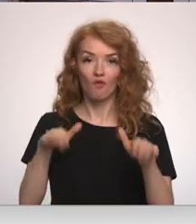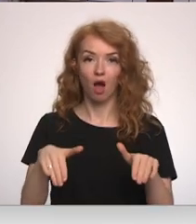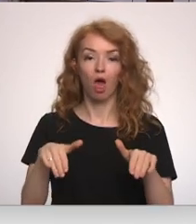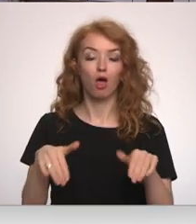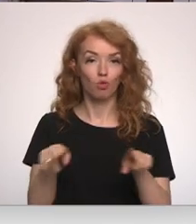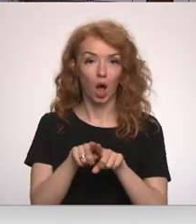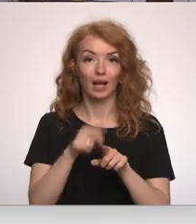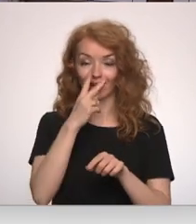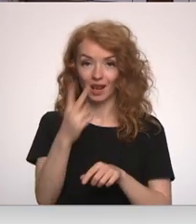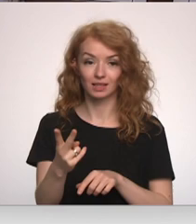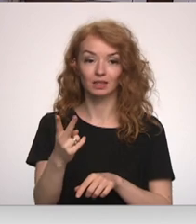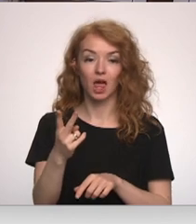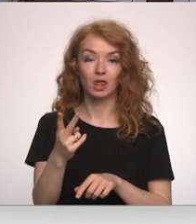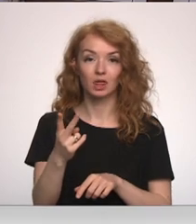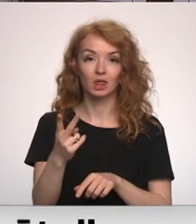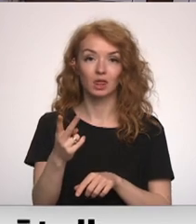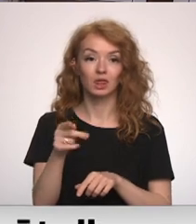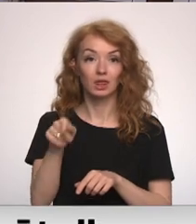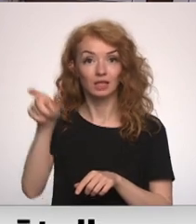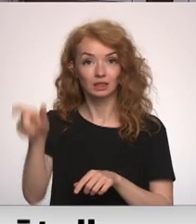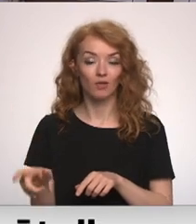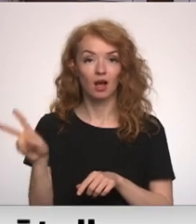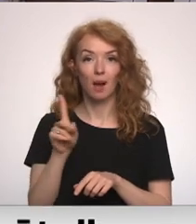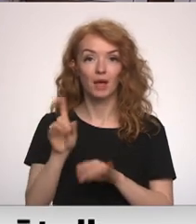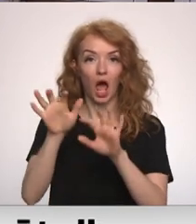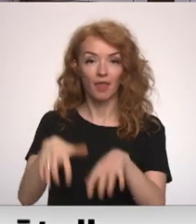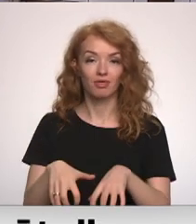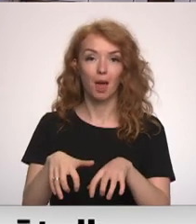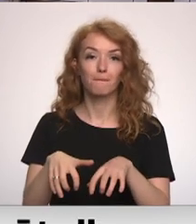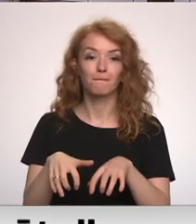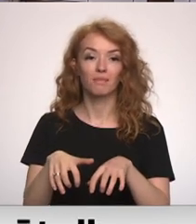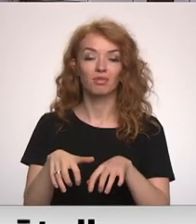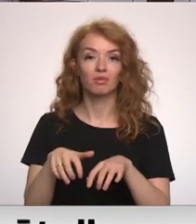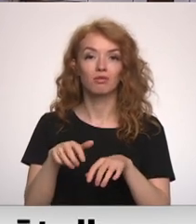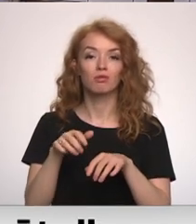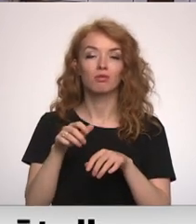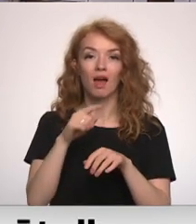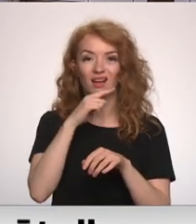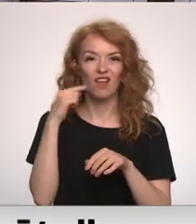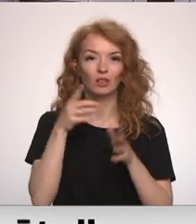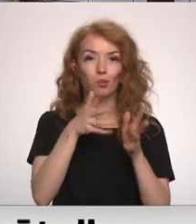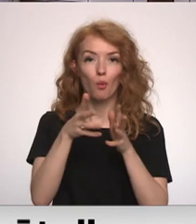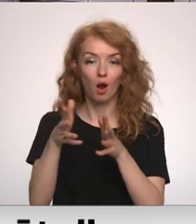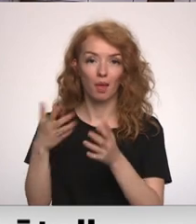varētu arī redzēt šie cilvēki, kuriem ir atņemta šie Kremļa propaganda, kad iet